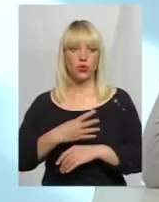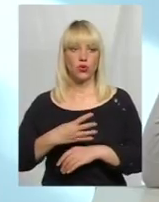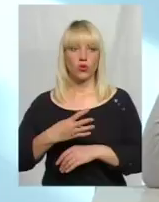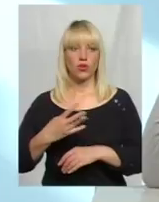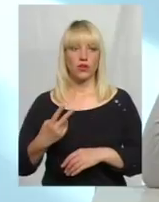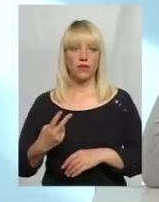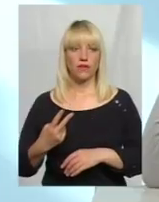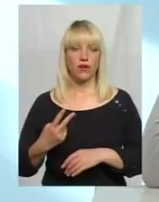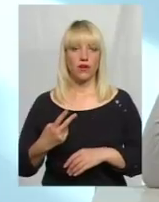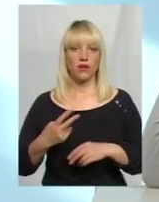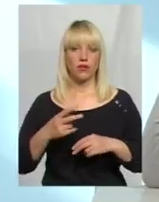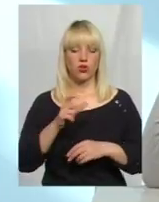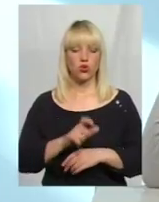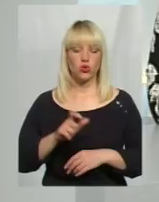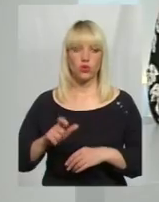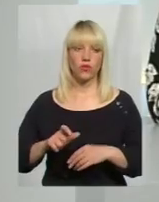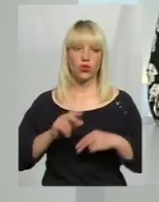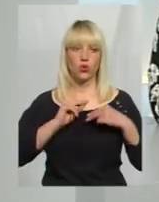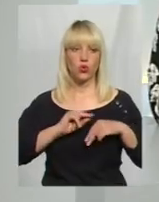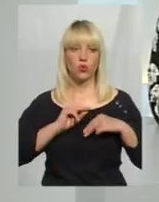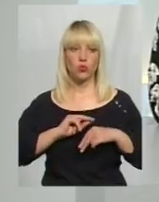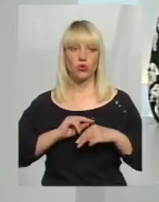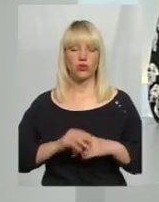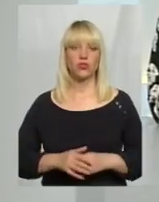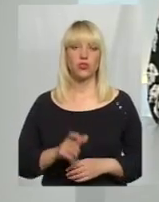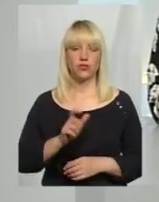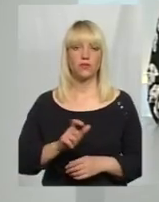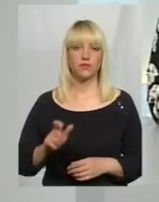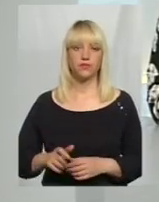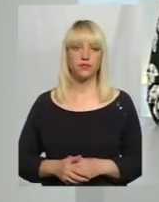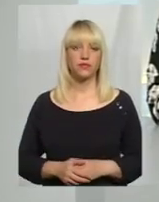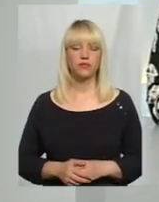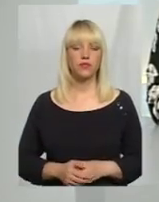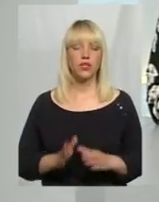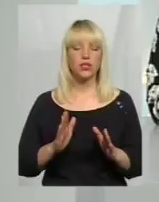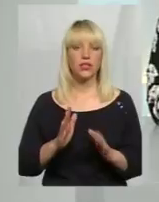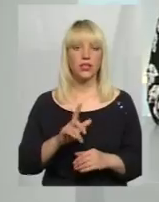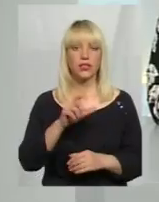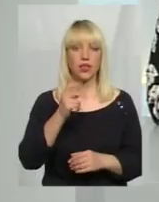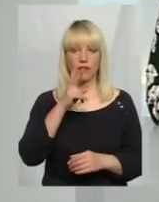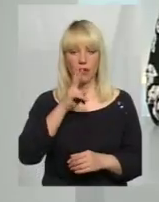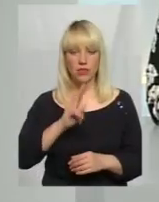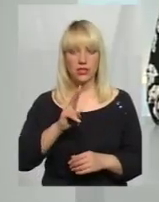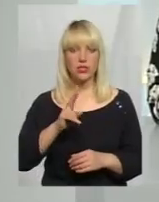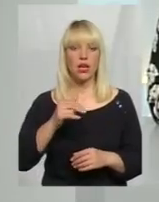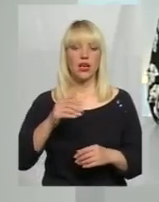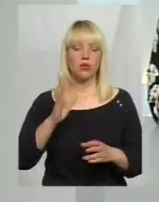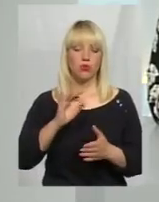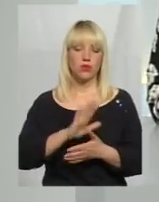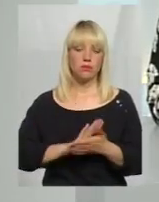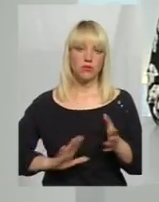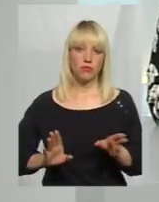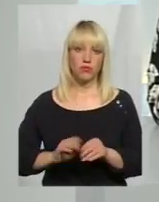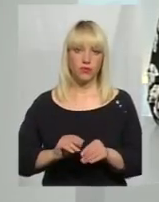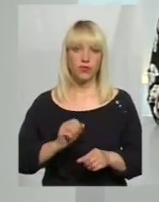чоловіки робочої сили. Це лише за 2 місяці. Ну, будемо співпрацювати далі. Хотілося б, звичайно, щоб такі